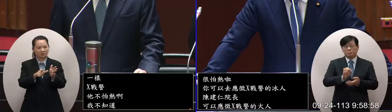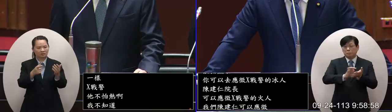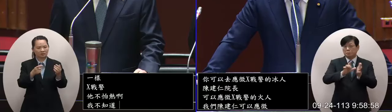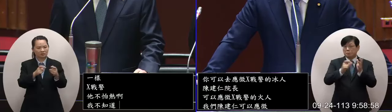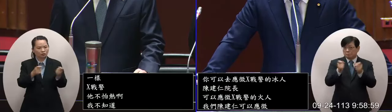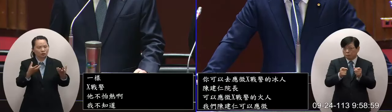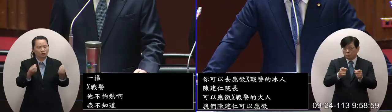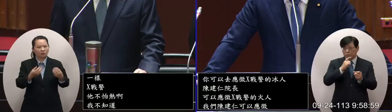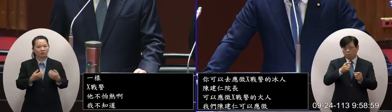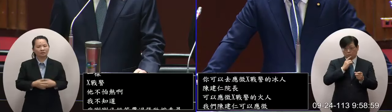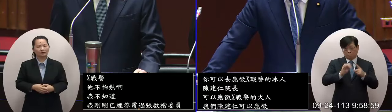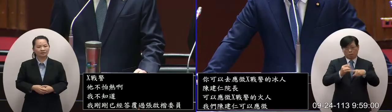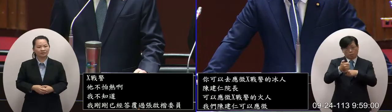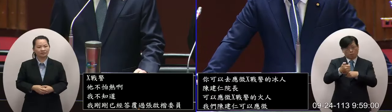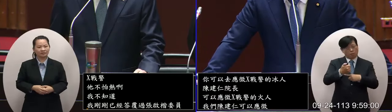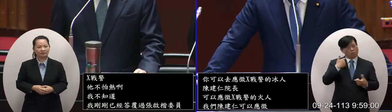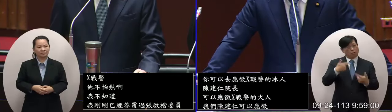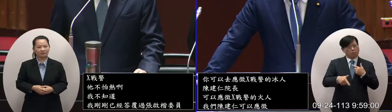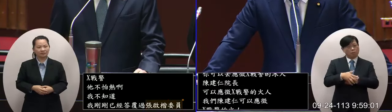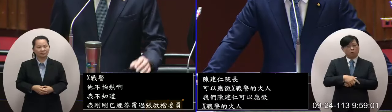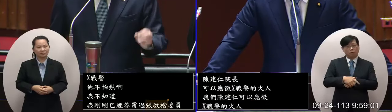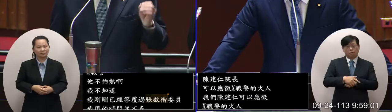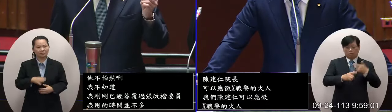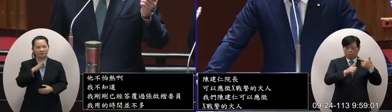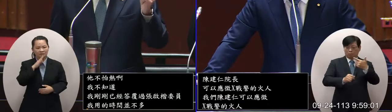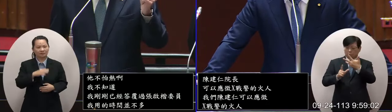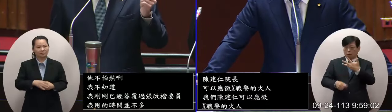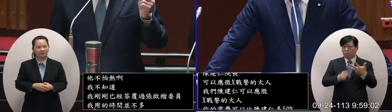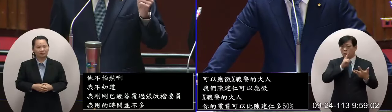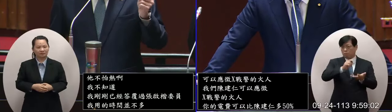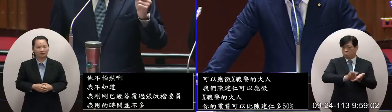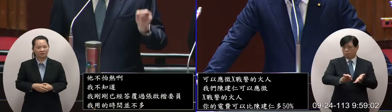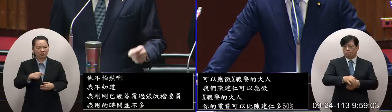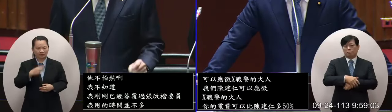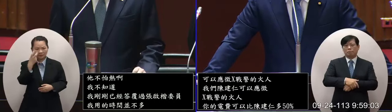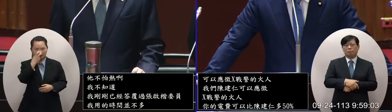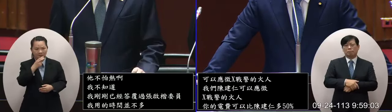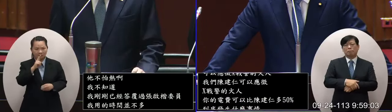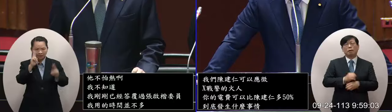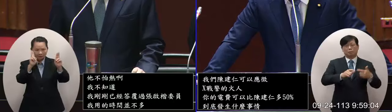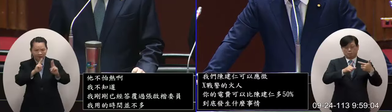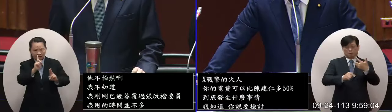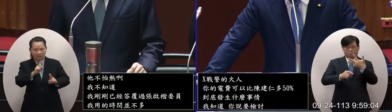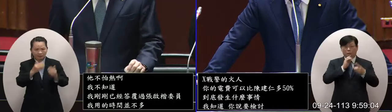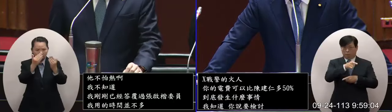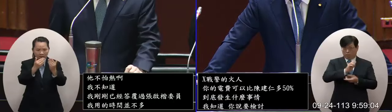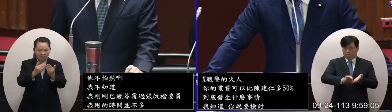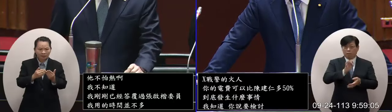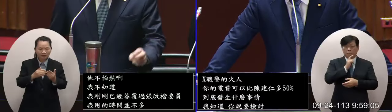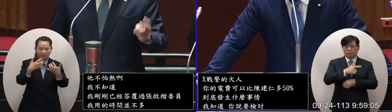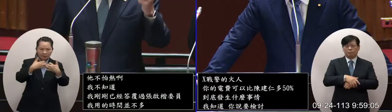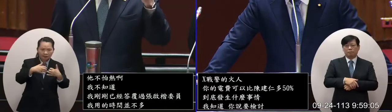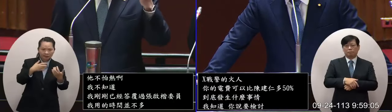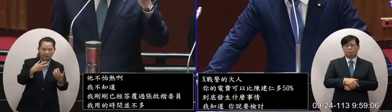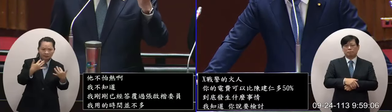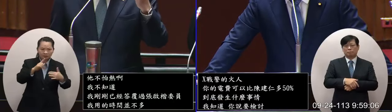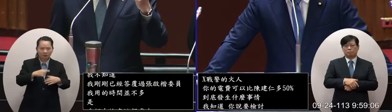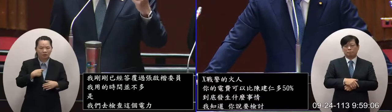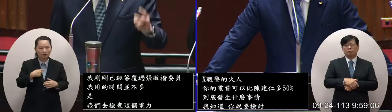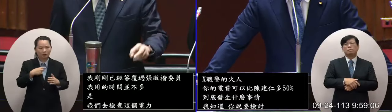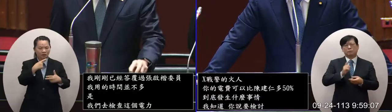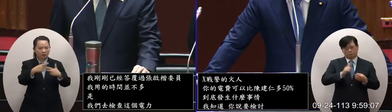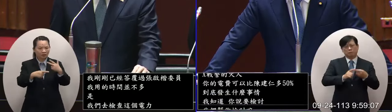间并不多，比他才多50%。 是，所以 六月到八月不是你用的。 检查这个电力 是六月到八月是不是你用的嘛？ 我一个礼拜只有